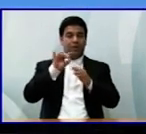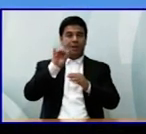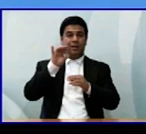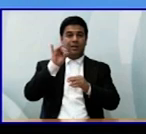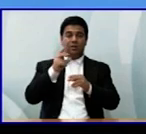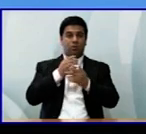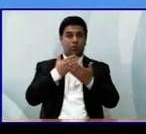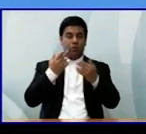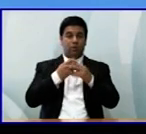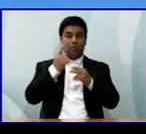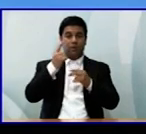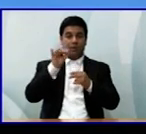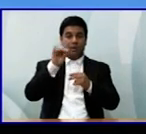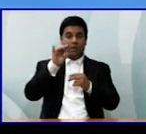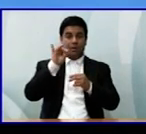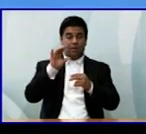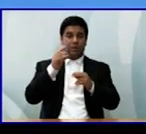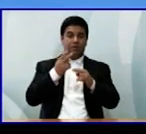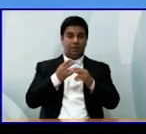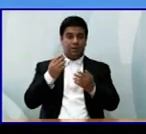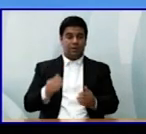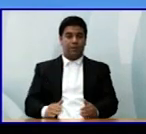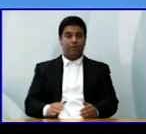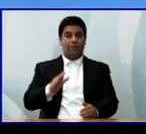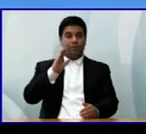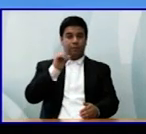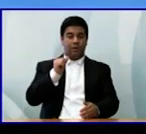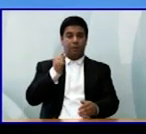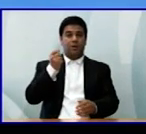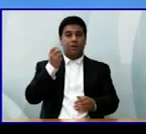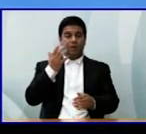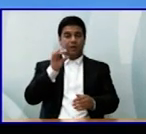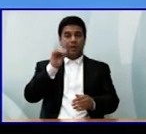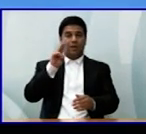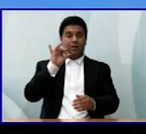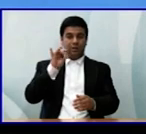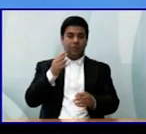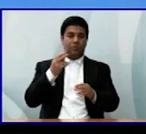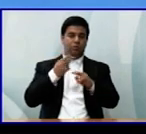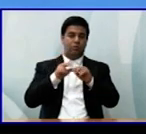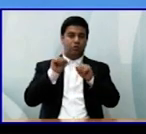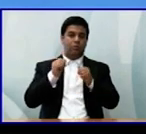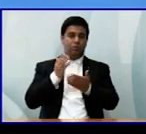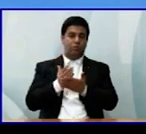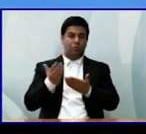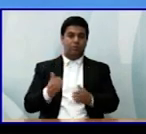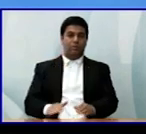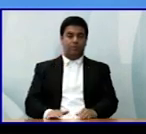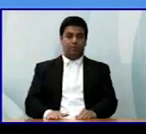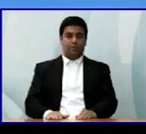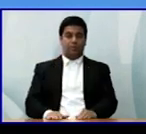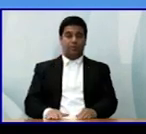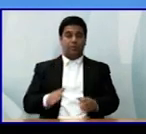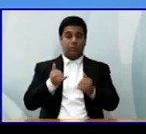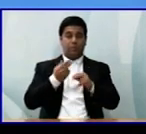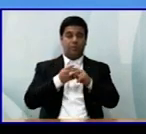U bitta ildizga ega bo'lishi mumkin ekan va u bir nechta ildizga ega bo'lishi mumkin ekan.